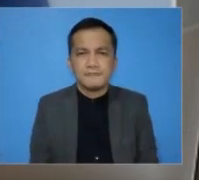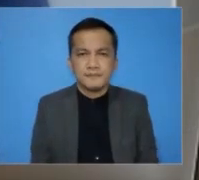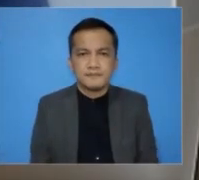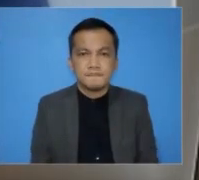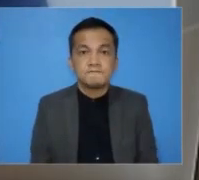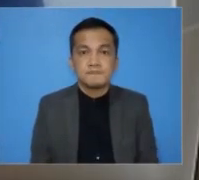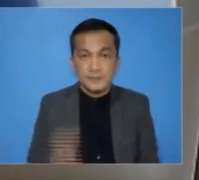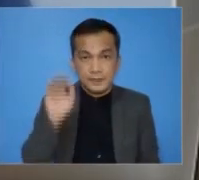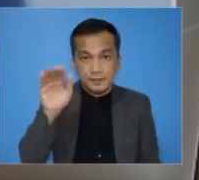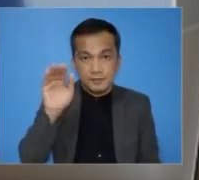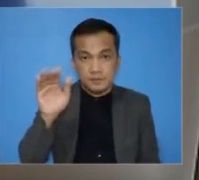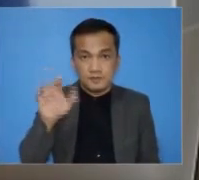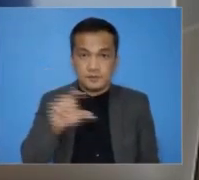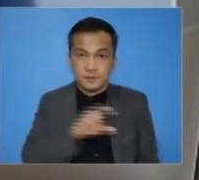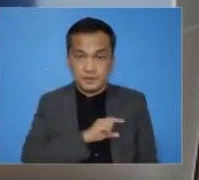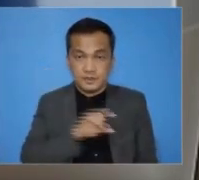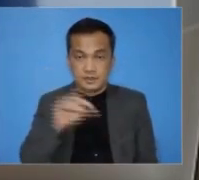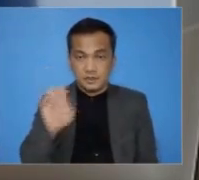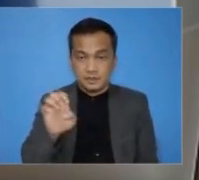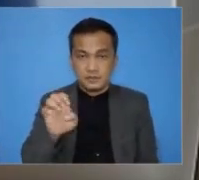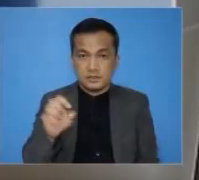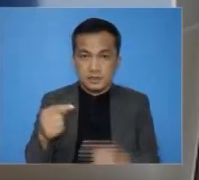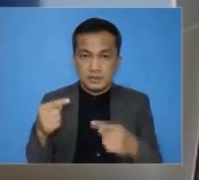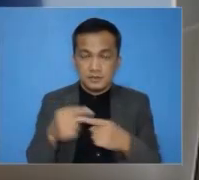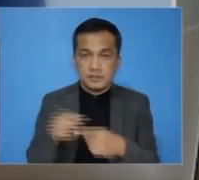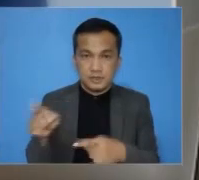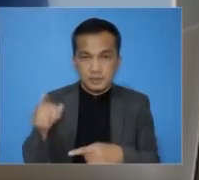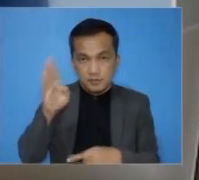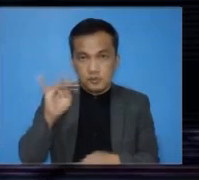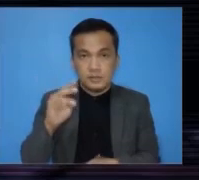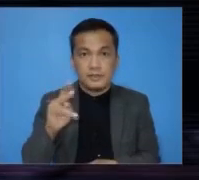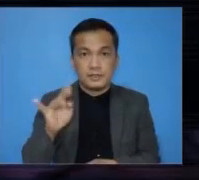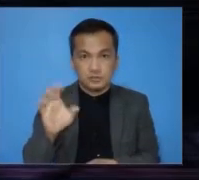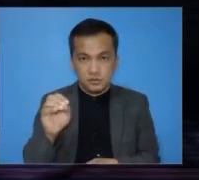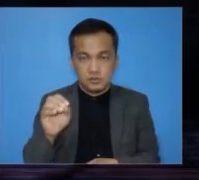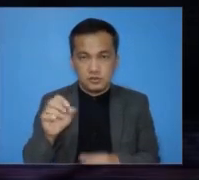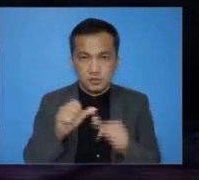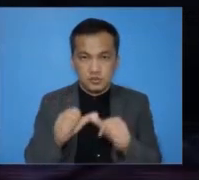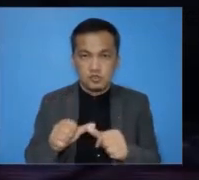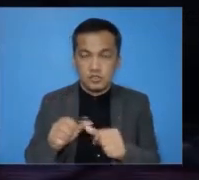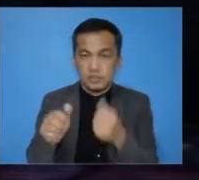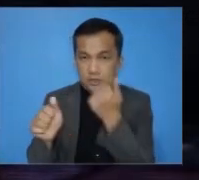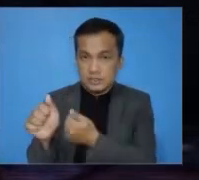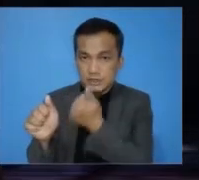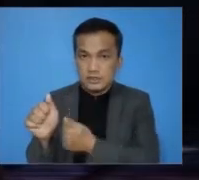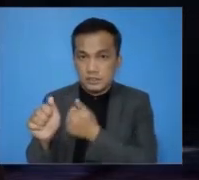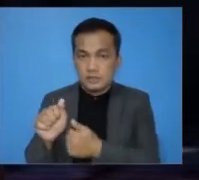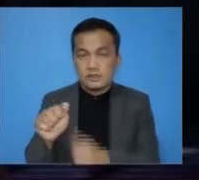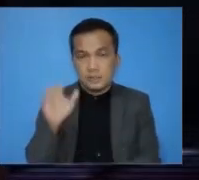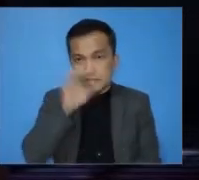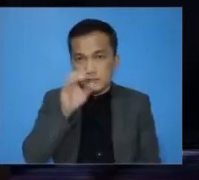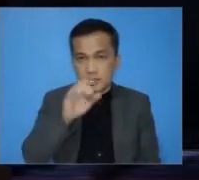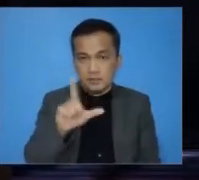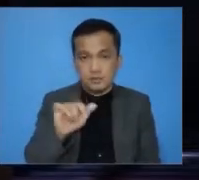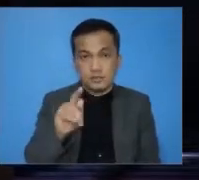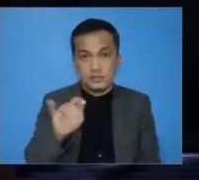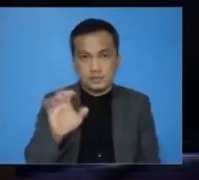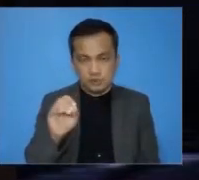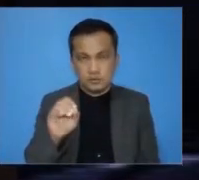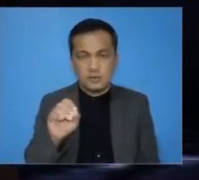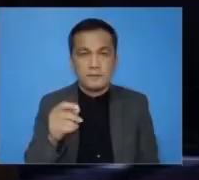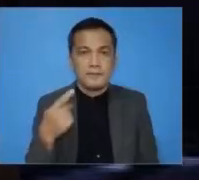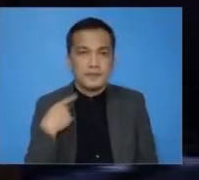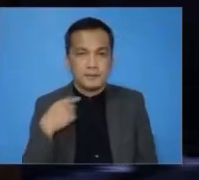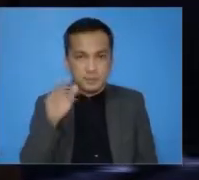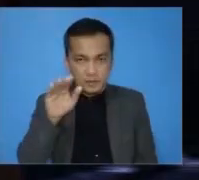ng mga pulis ang kaso laban kay Bonifacio habang patuloy na tinutugis si Luisito. Kaya may panawagan ng kapatid niyang